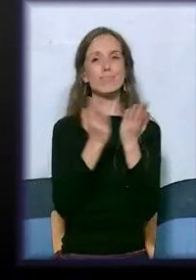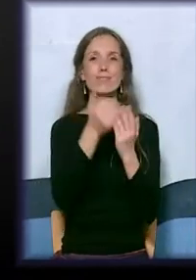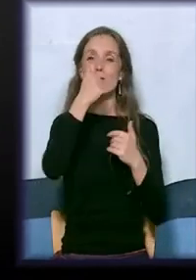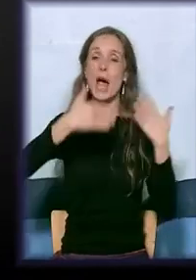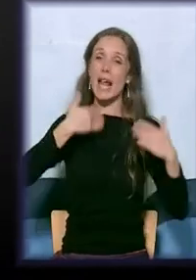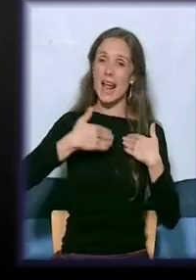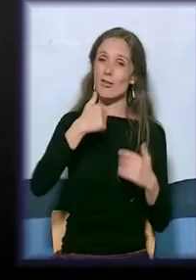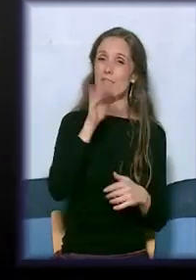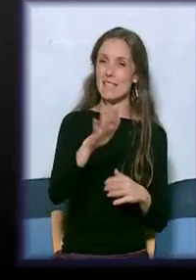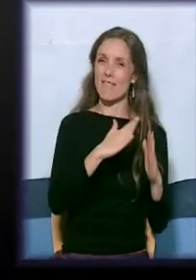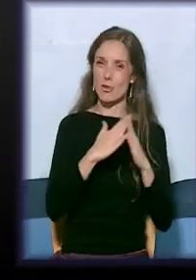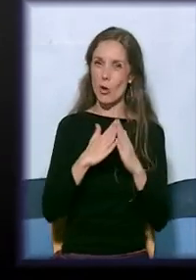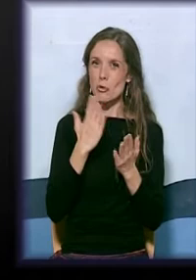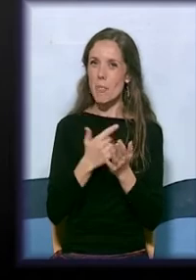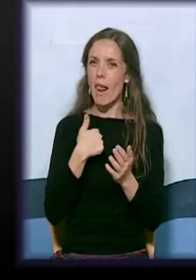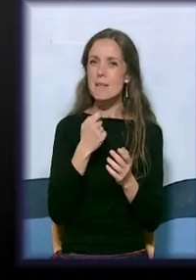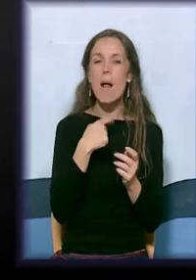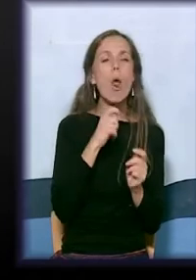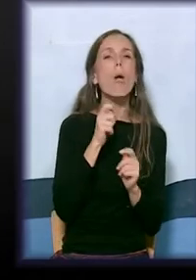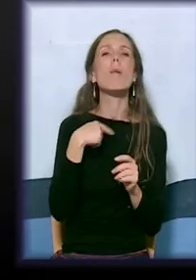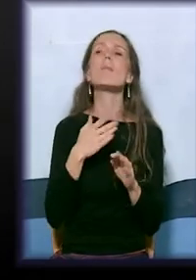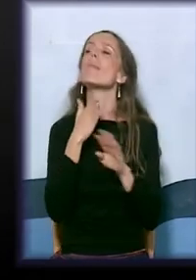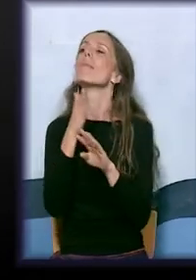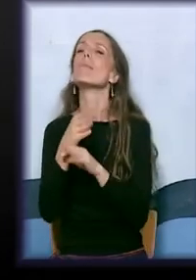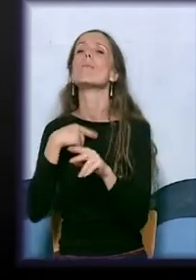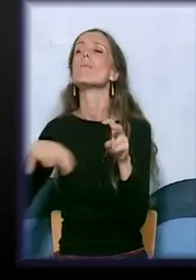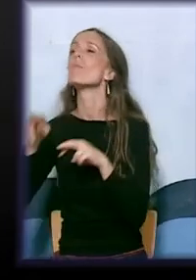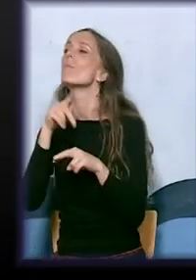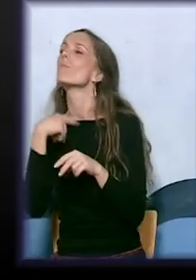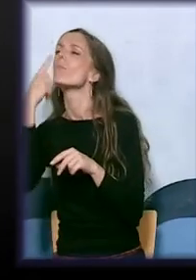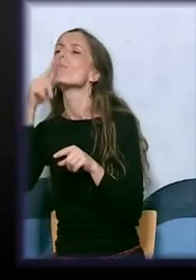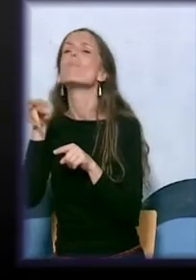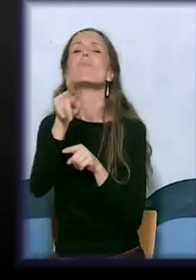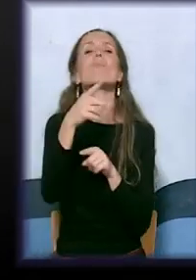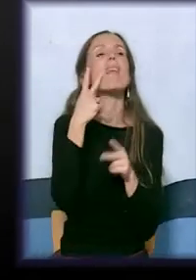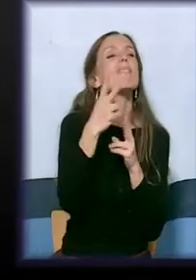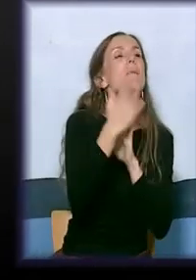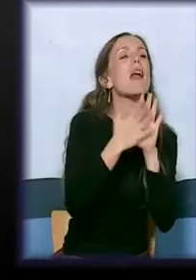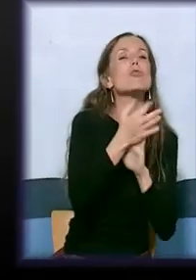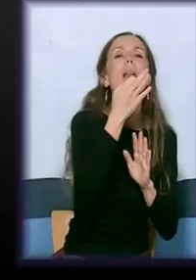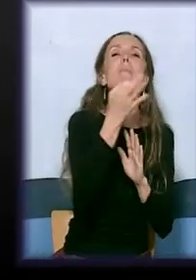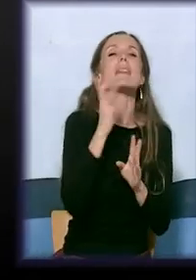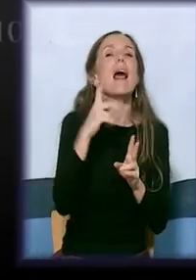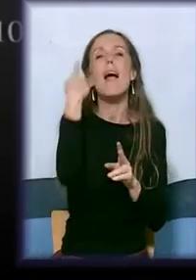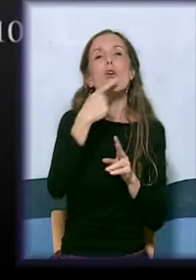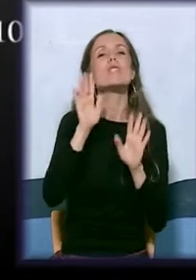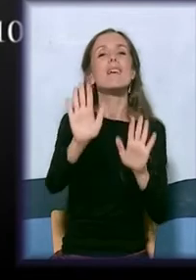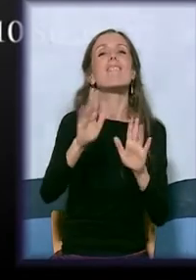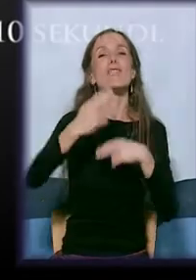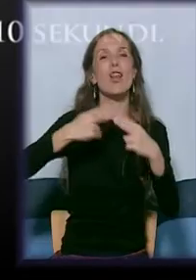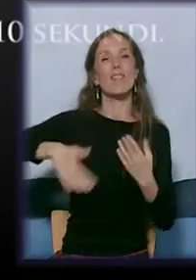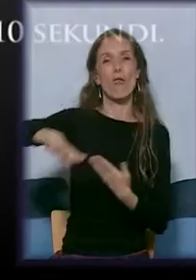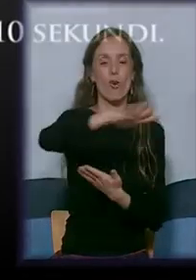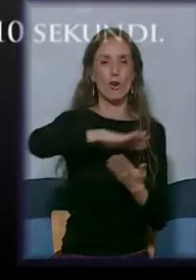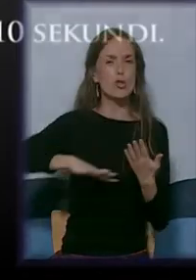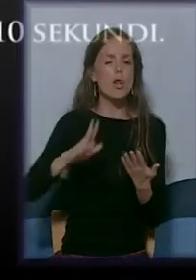komšije, ja sam malo i pričala tamo, iskitala i razgovarala, to je kako izgleda vaše dvorište. Koje aktivnosti? Mi dok smo